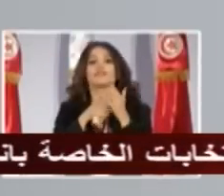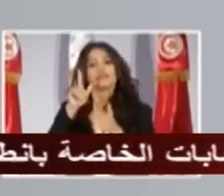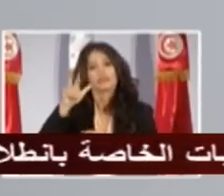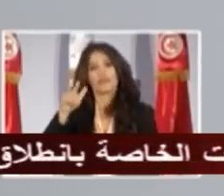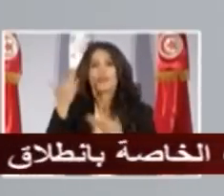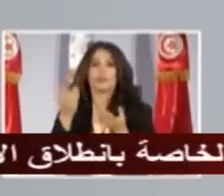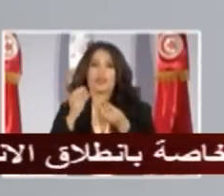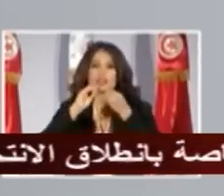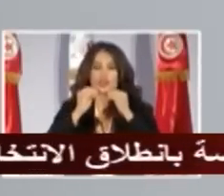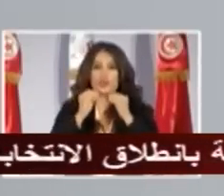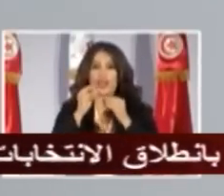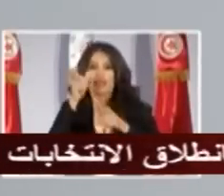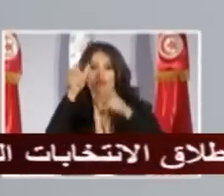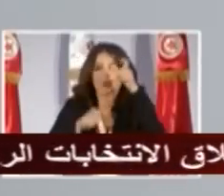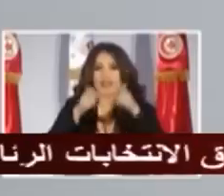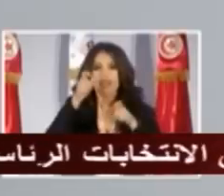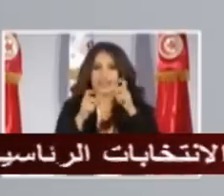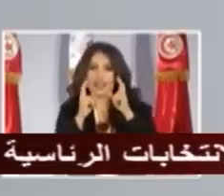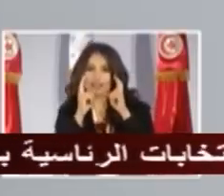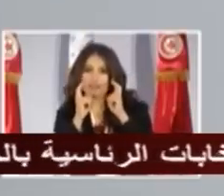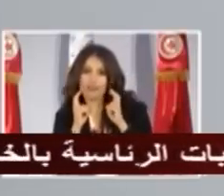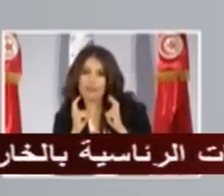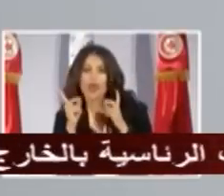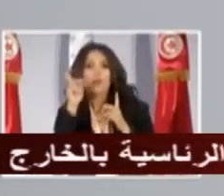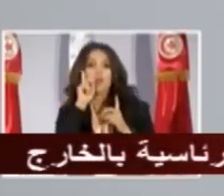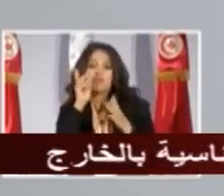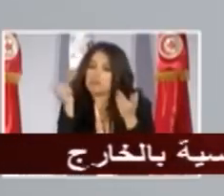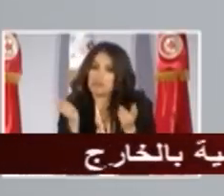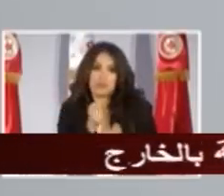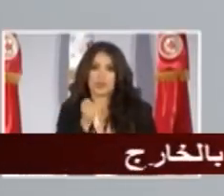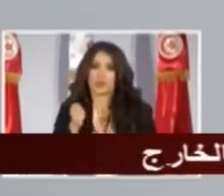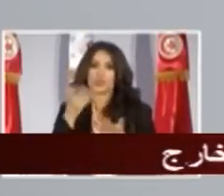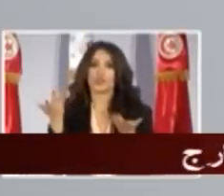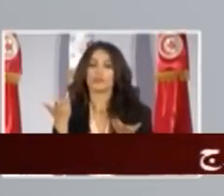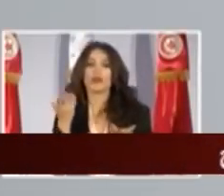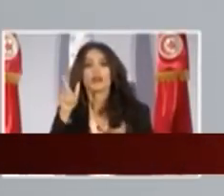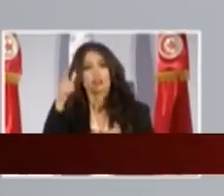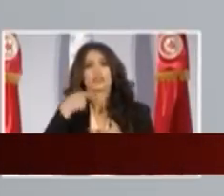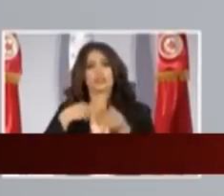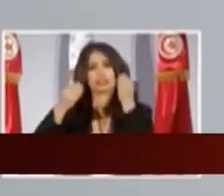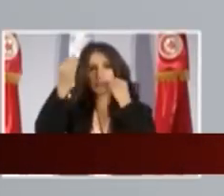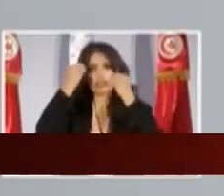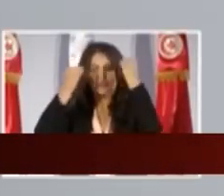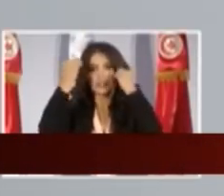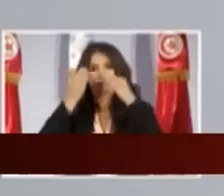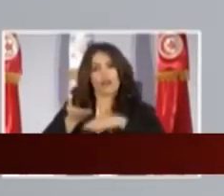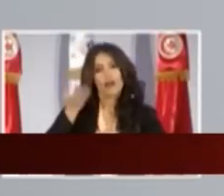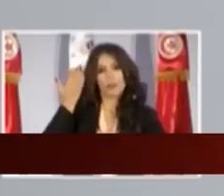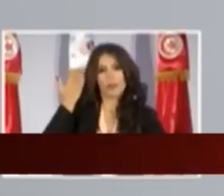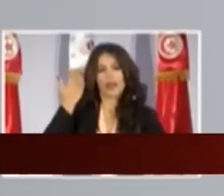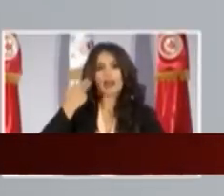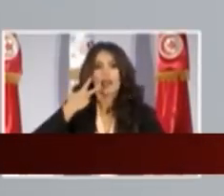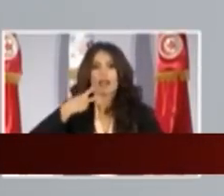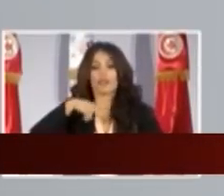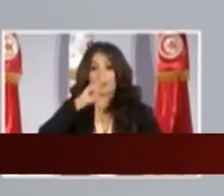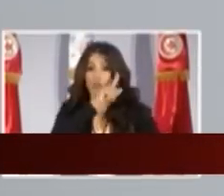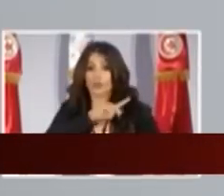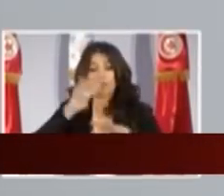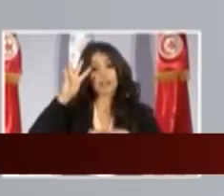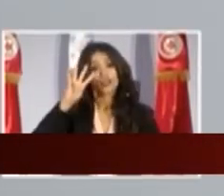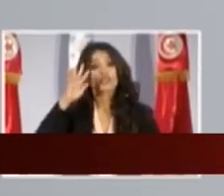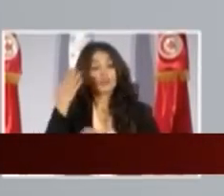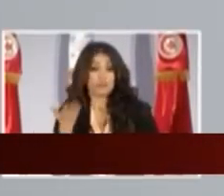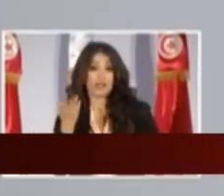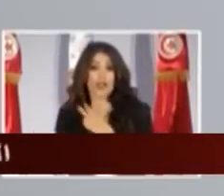اه ضعف على نسبه الاقبال وهذا عادي اه كان التجربه اللي صارت في سنه الفين اه واربعطاشر لكن